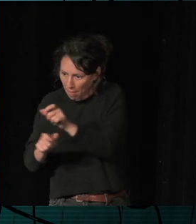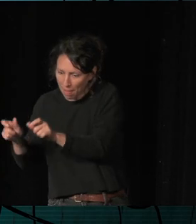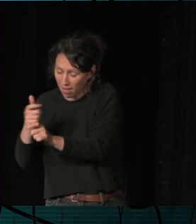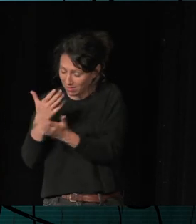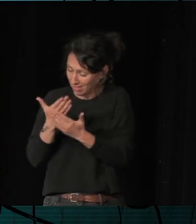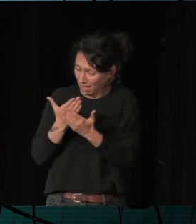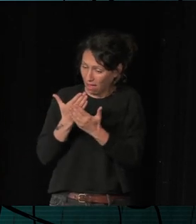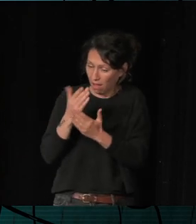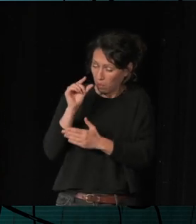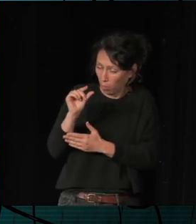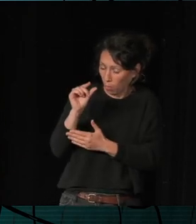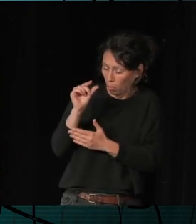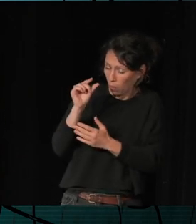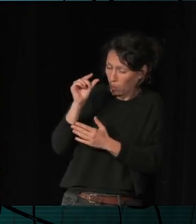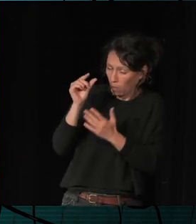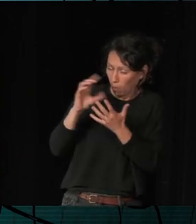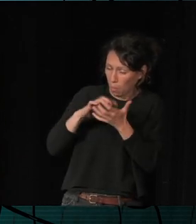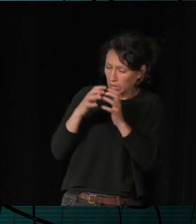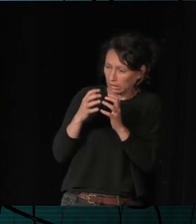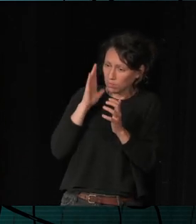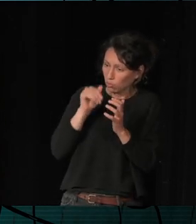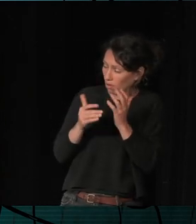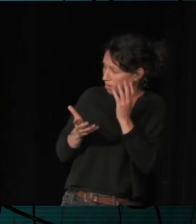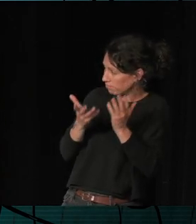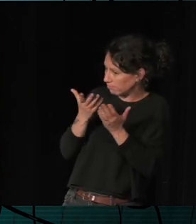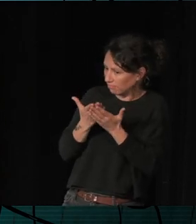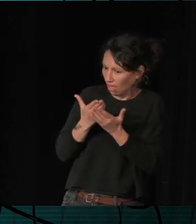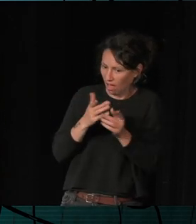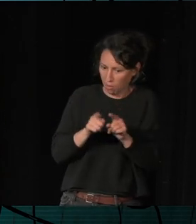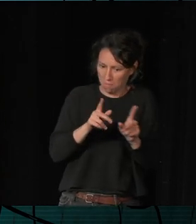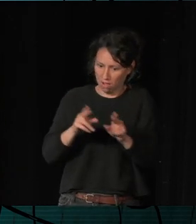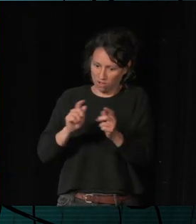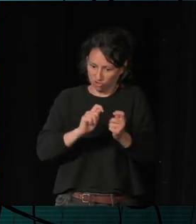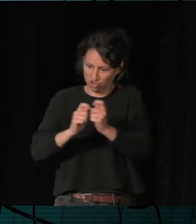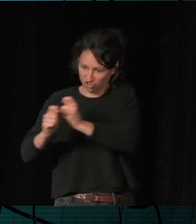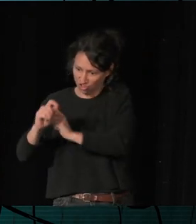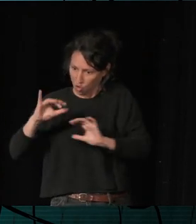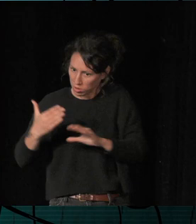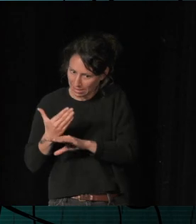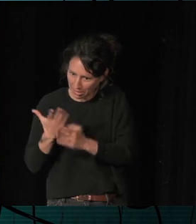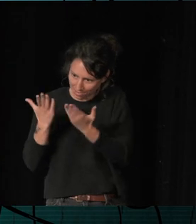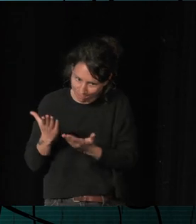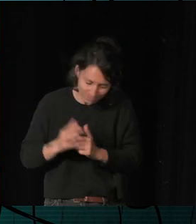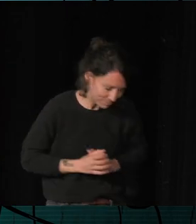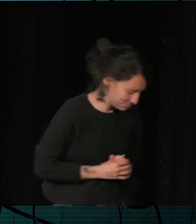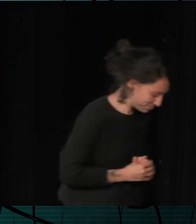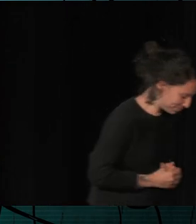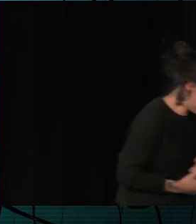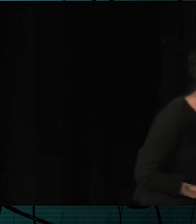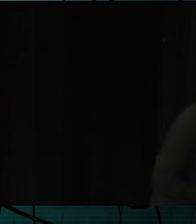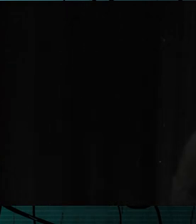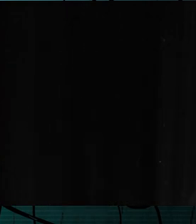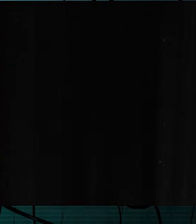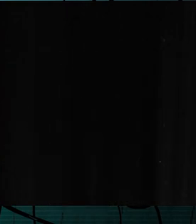aussi dans ces genres de jeux. Ça fait des changements de registre. Voilà, comment ça s'est passé pour toi? Donc ouais, comme tu le